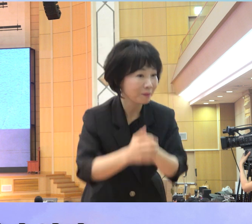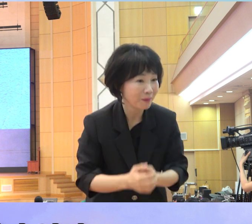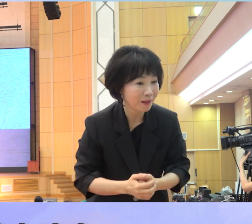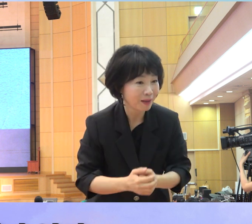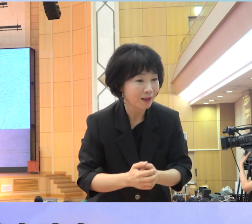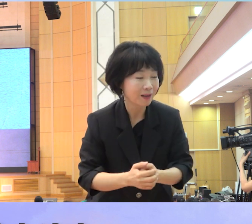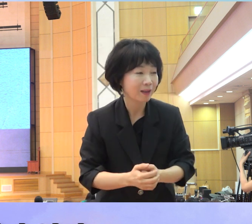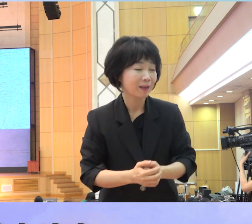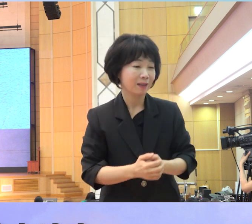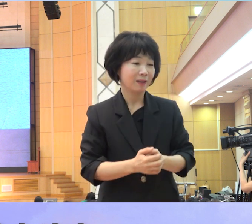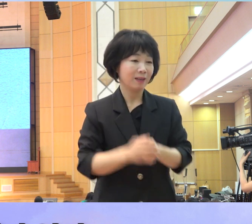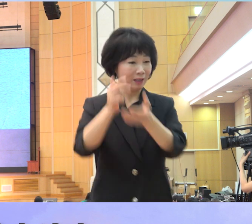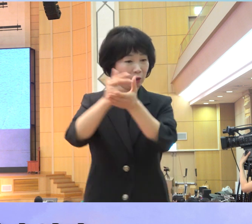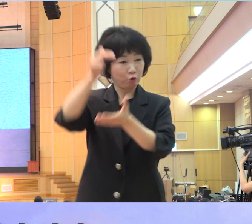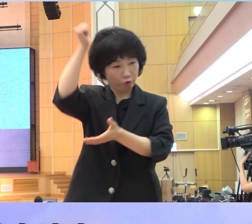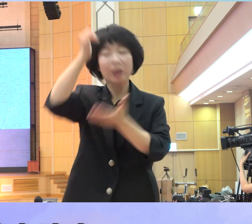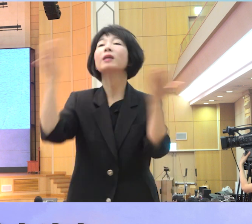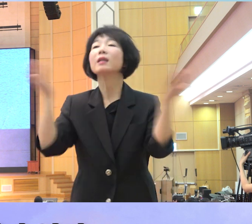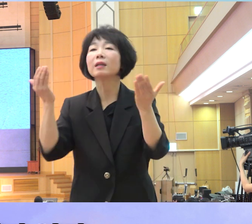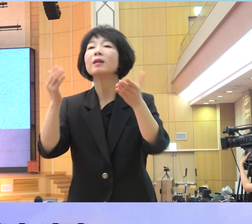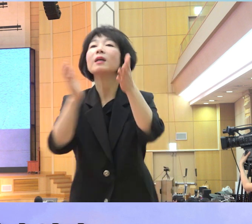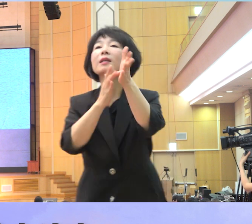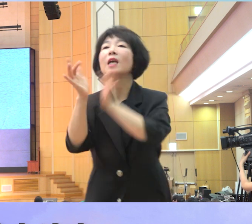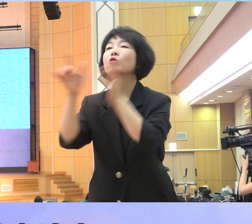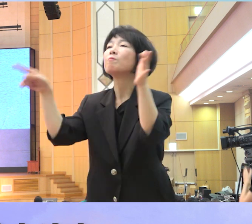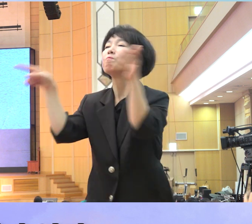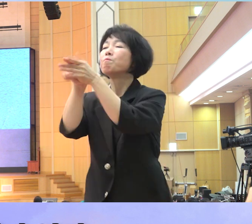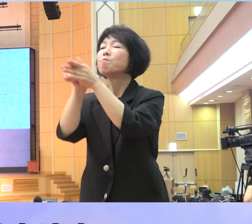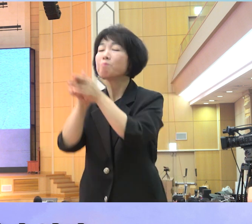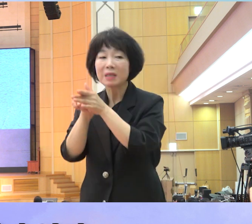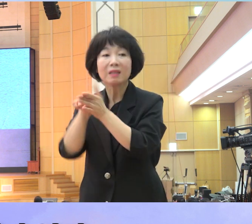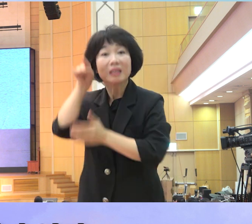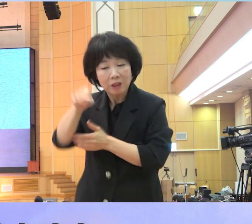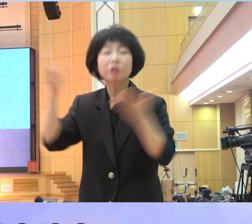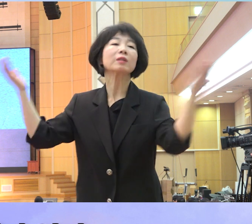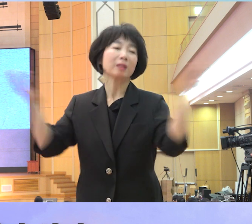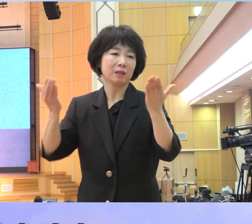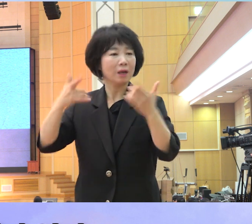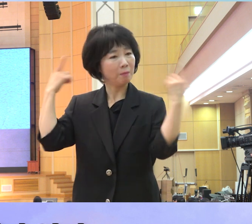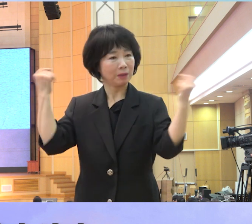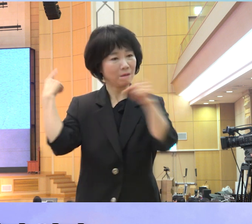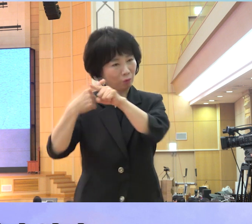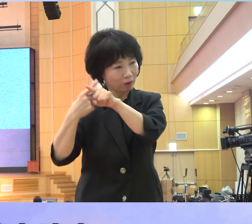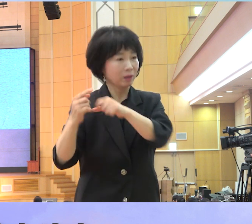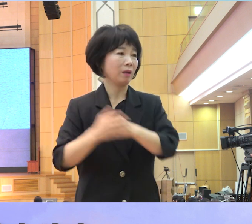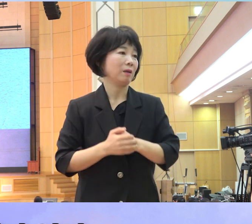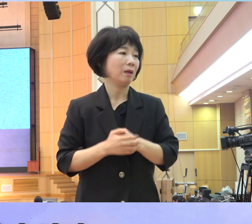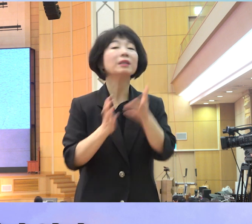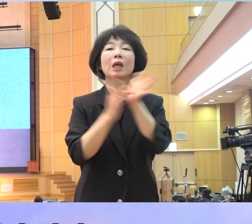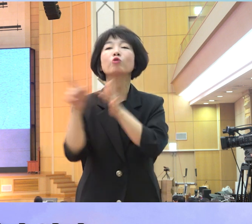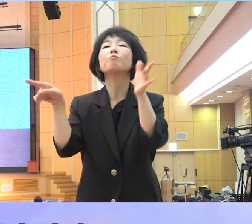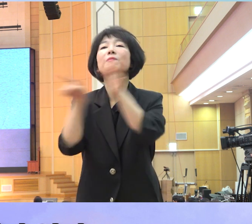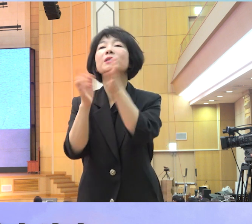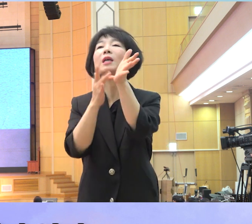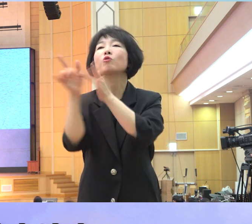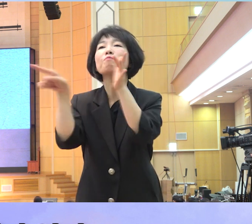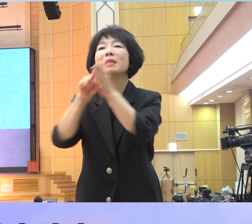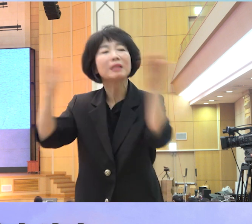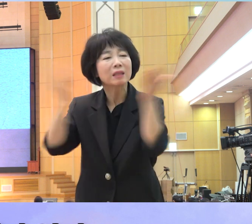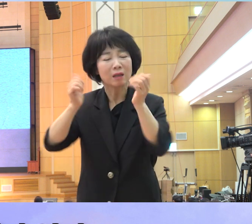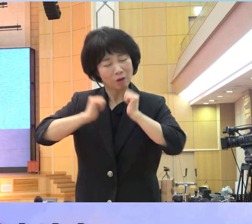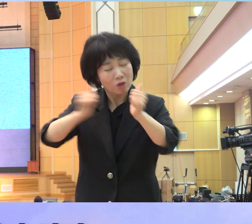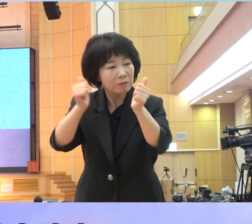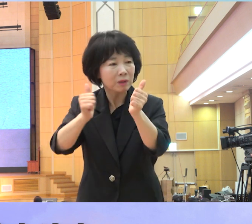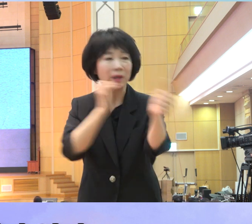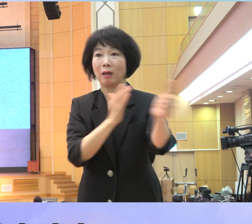6장 29절에 보면 주의 일은 예수를 믿는 게 주의 일이에요. 할렐루야. 여기서 흔들리지 말라는